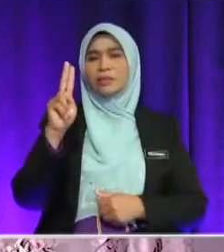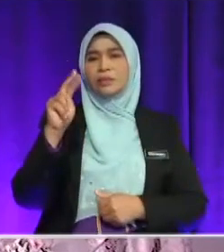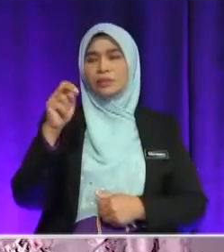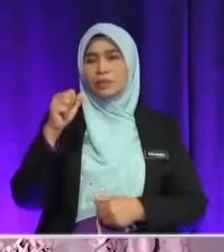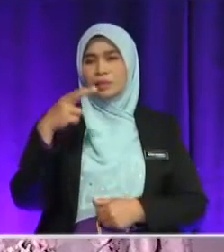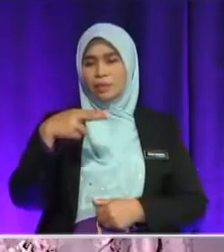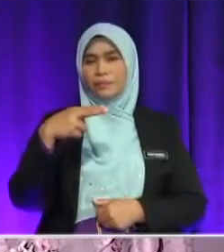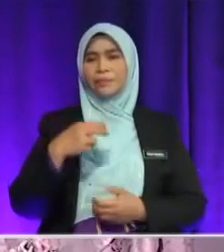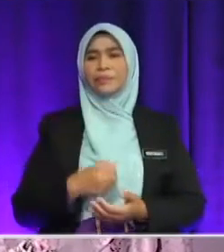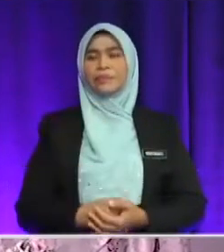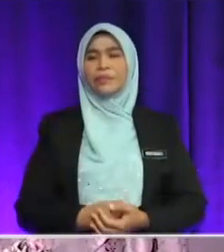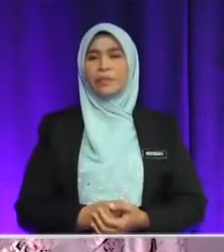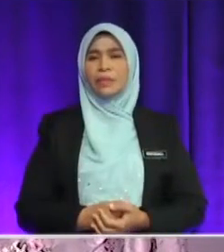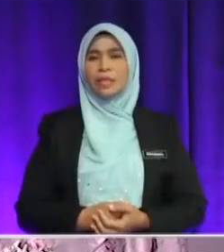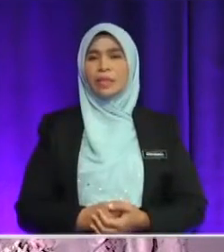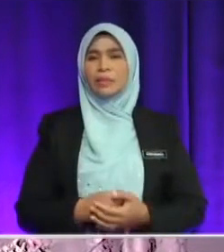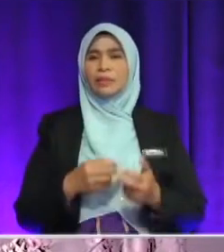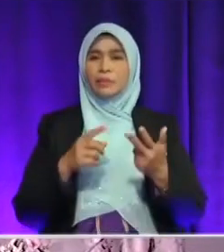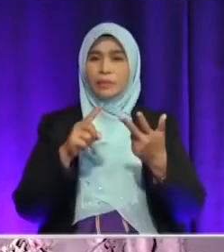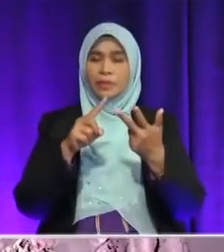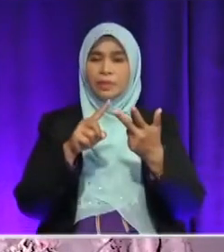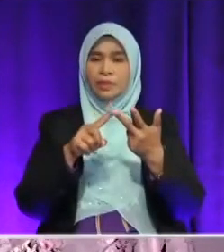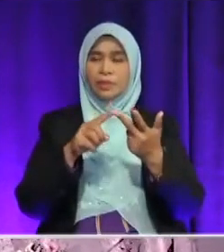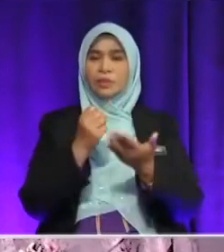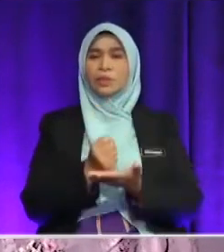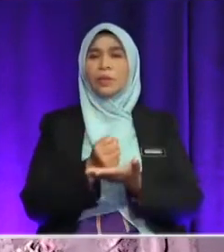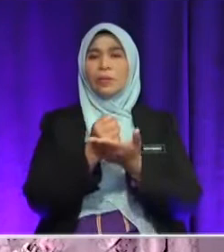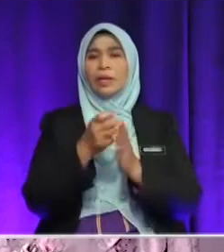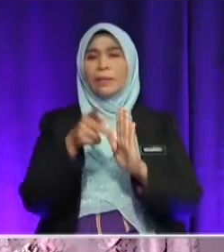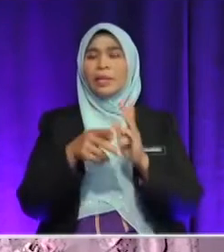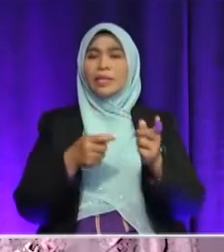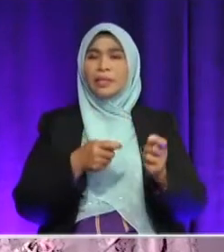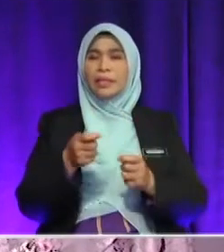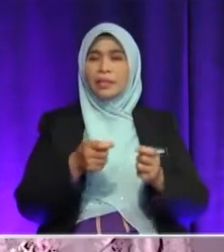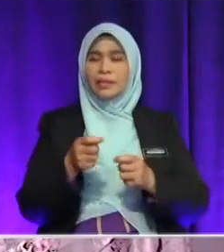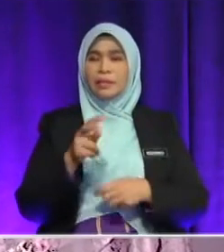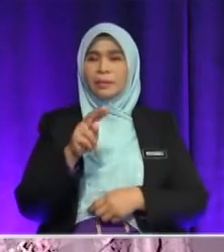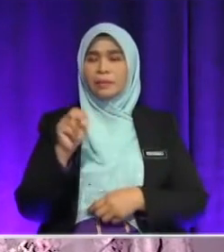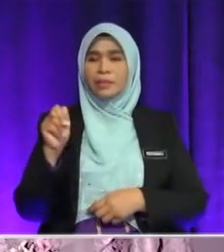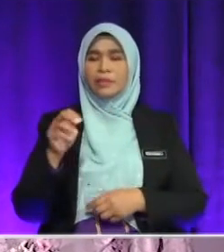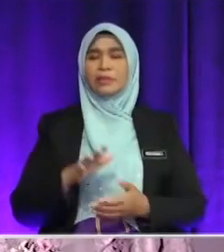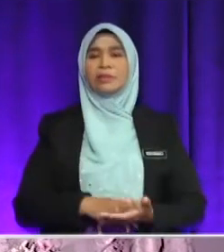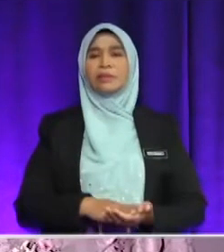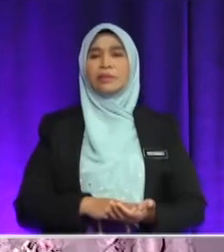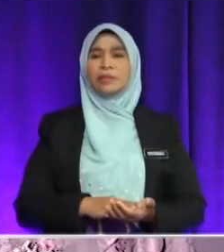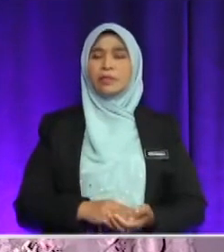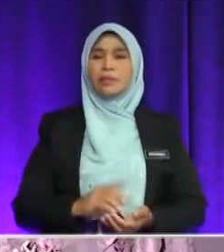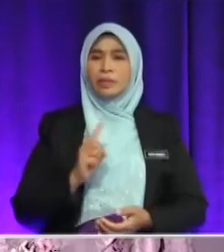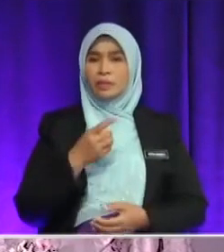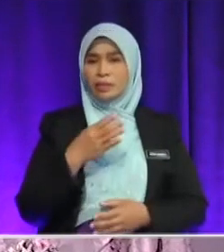seterusnya sumbangan dalam bidang ketiga adalah bidang pentaksiran key telephone lihat di sini